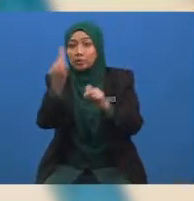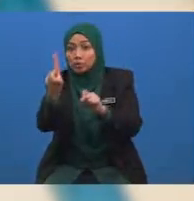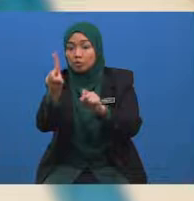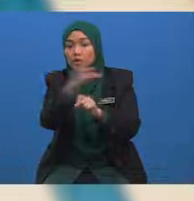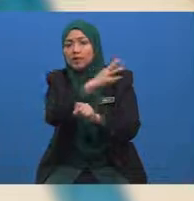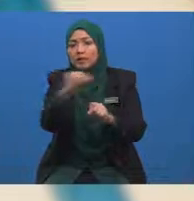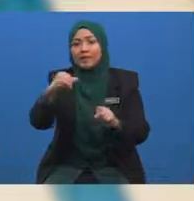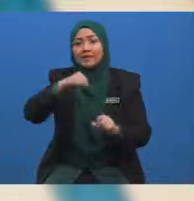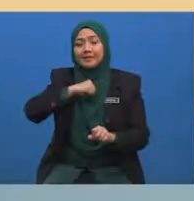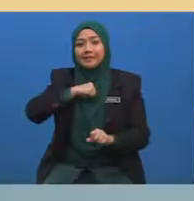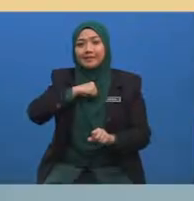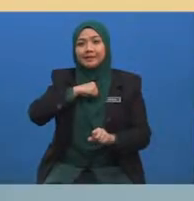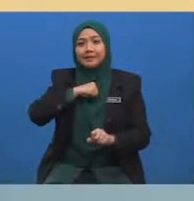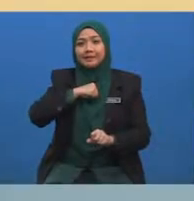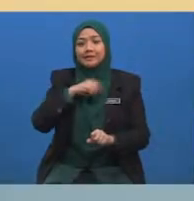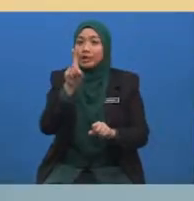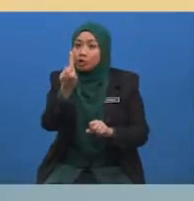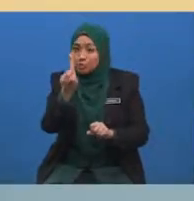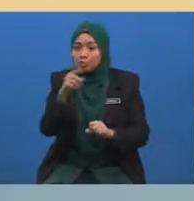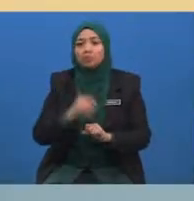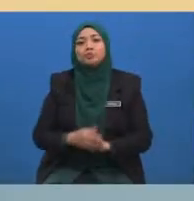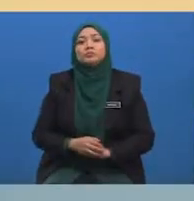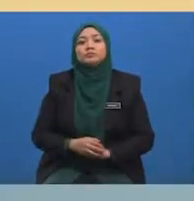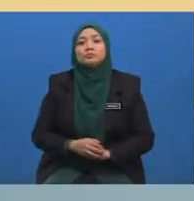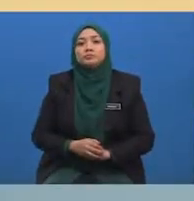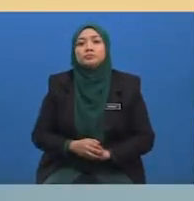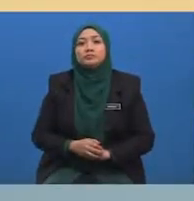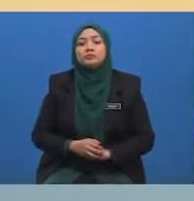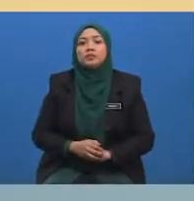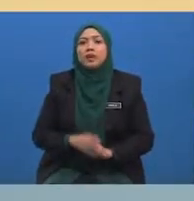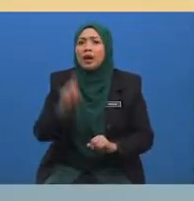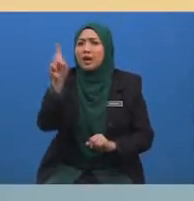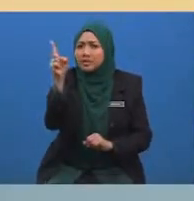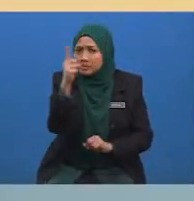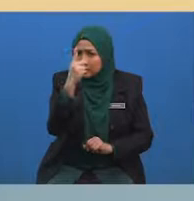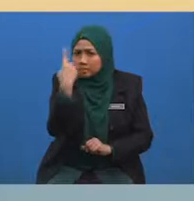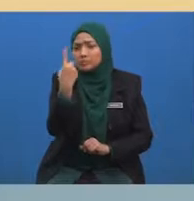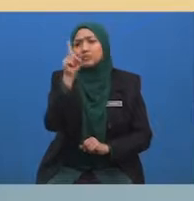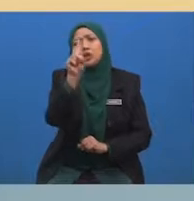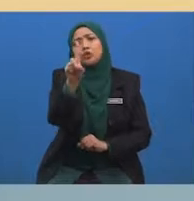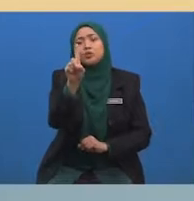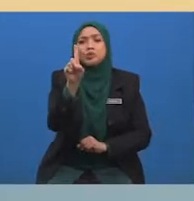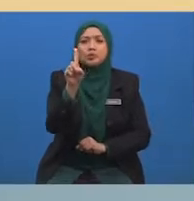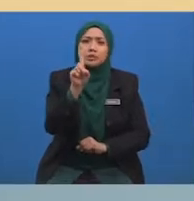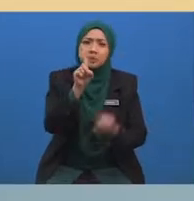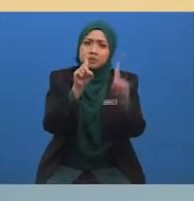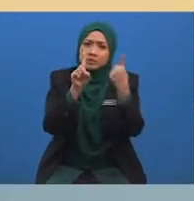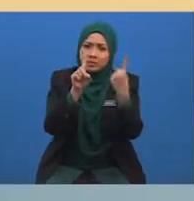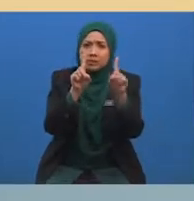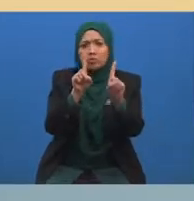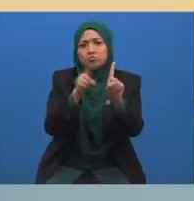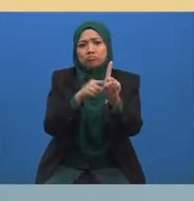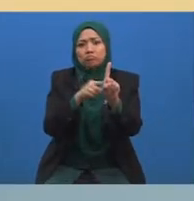dan dirinya sendiri. Jadi, ia hanya ada 1 pembahagi. Itulah